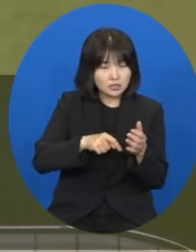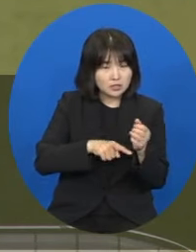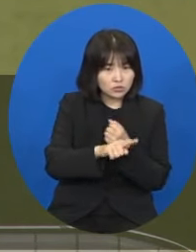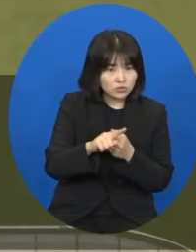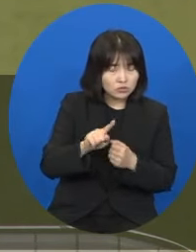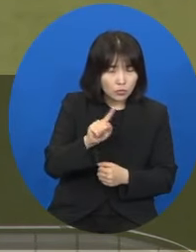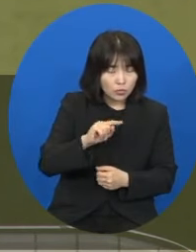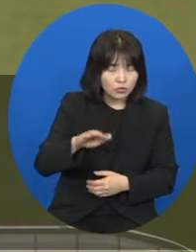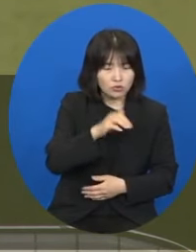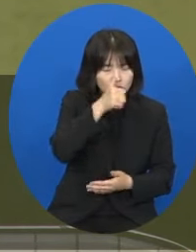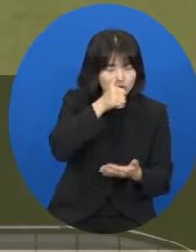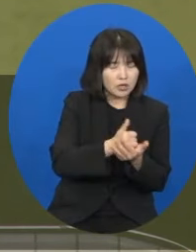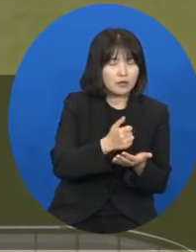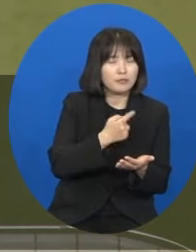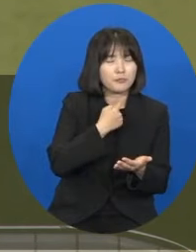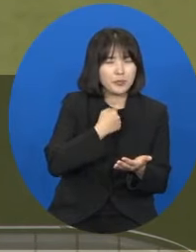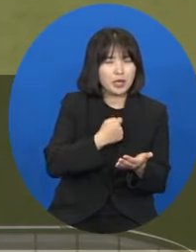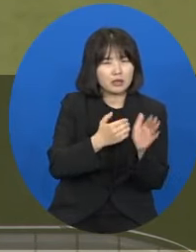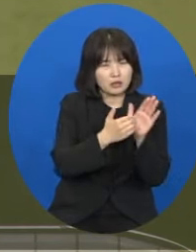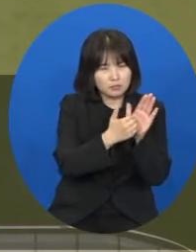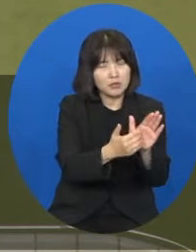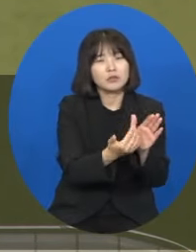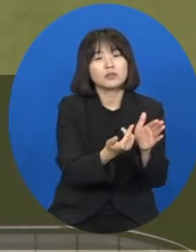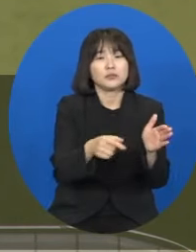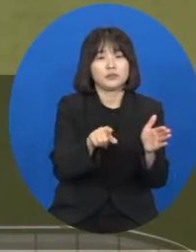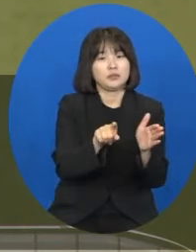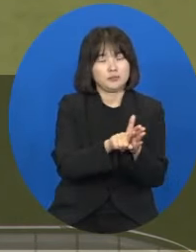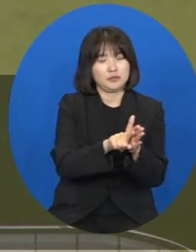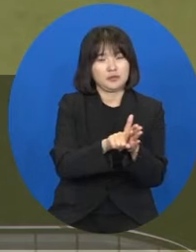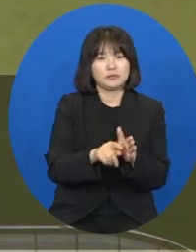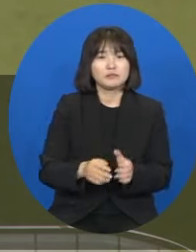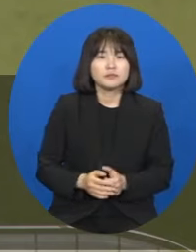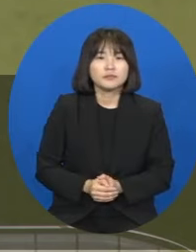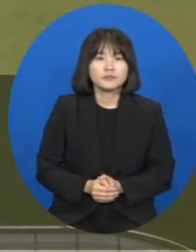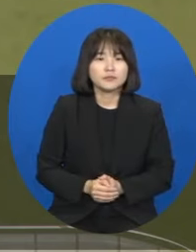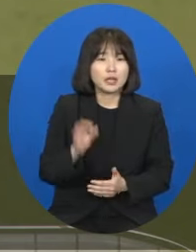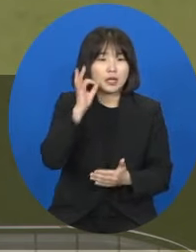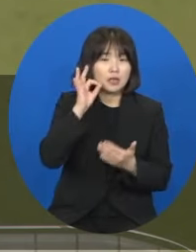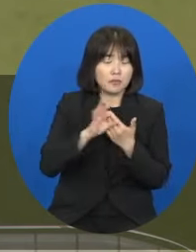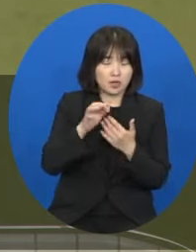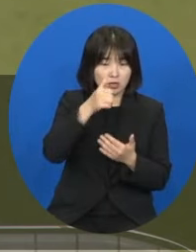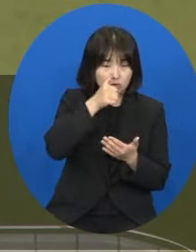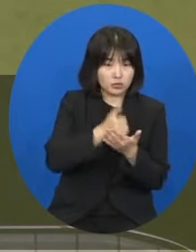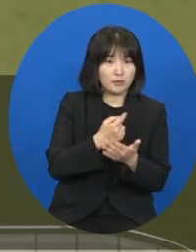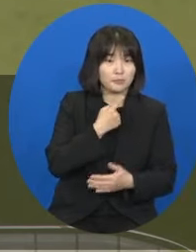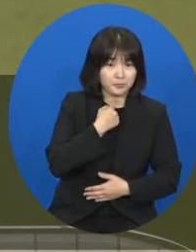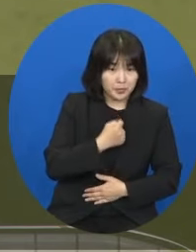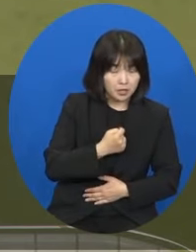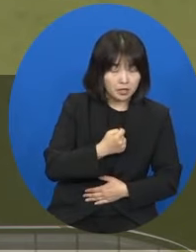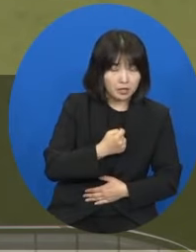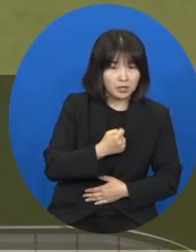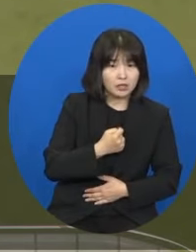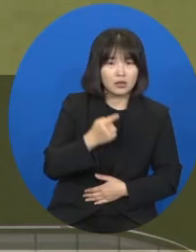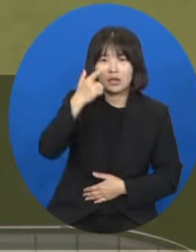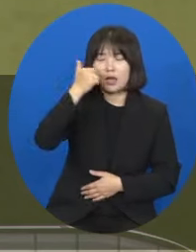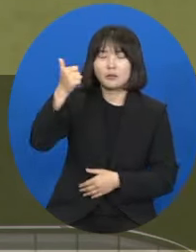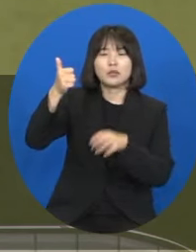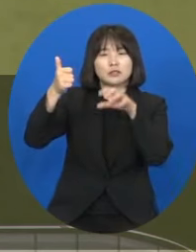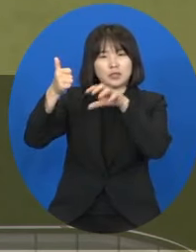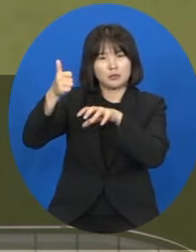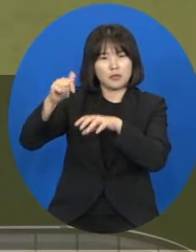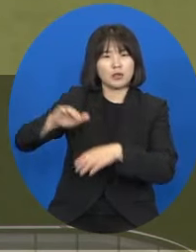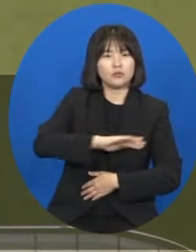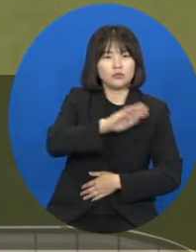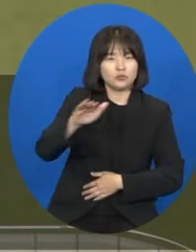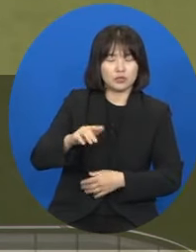하려고, 더 이상 죄의 종이 되지 않게 하려고 쓰는 것이다. 그러나 만일 너희가 죄를 지었다고 하면 아버지 앞에